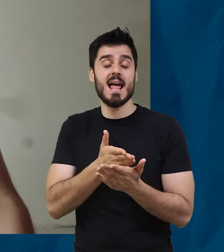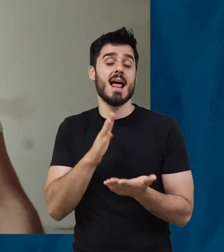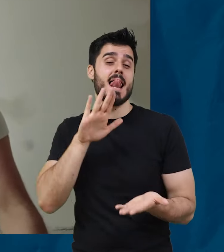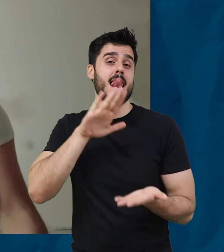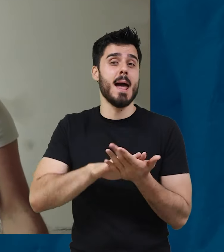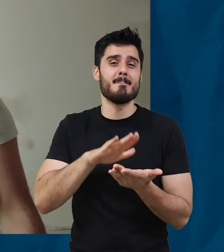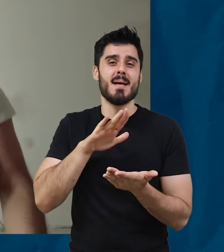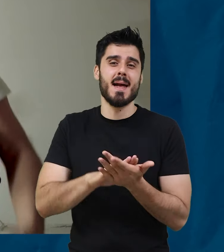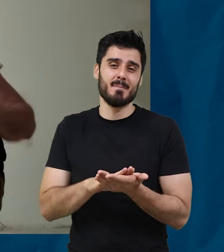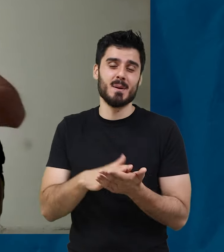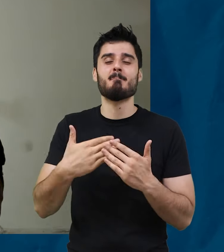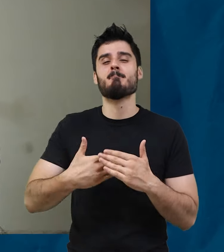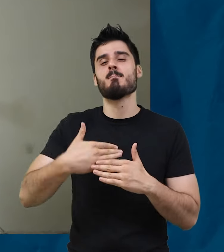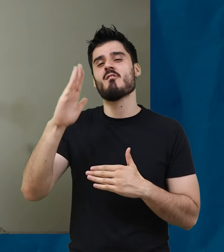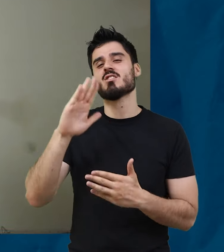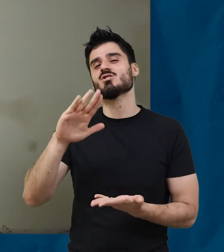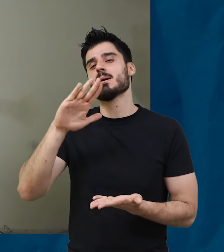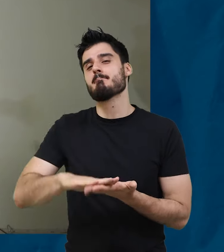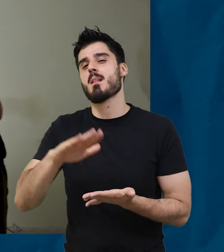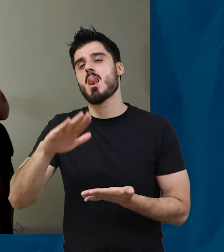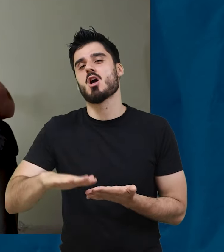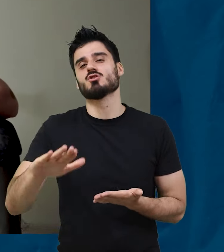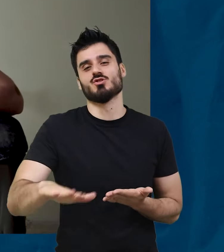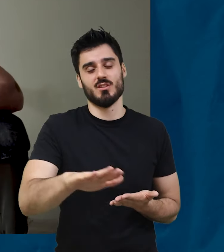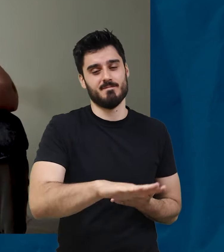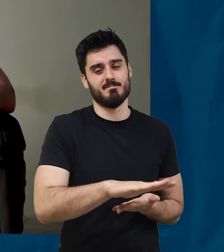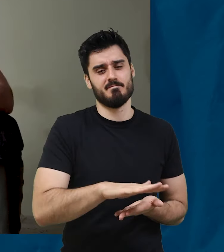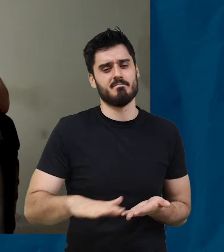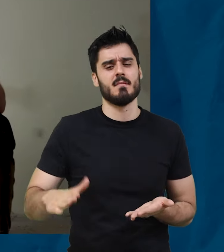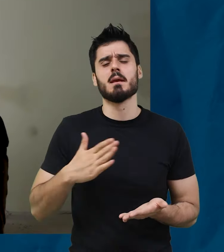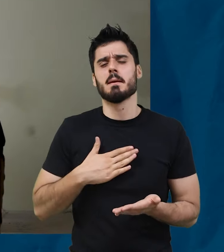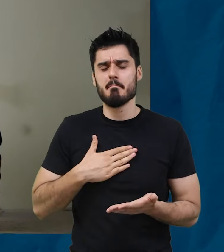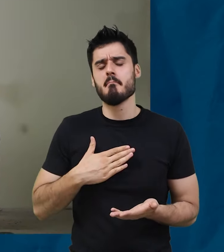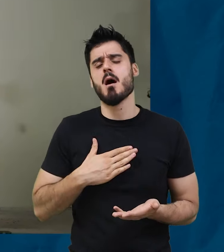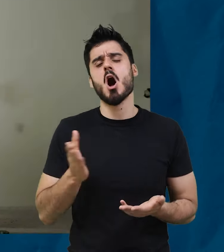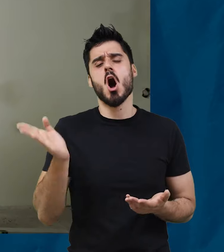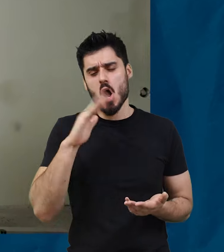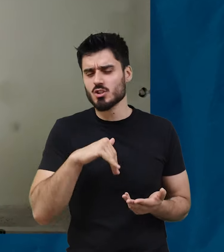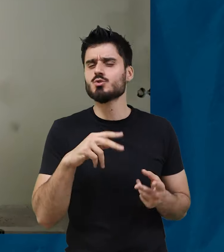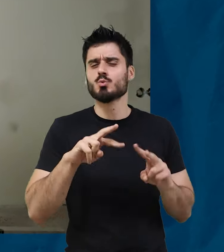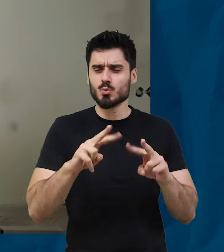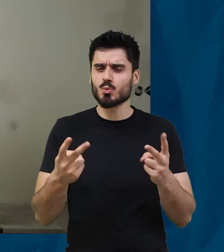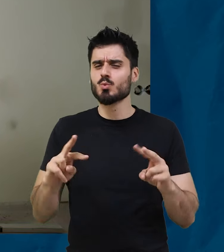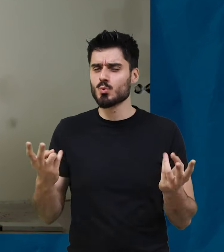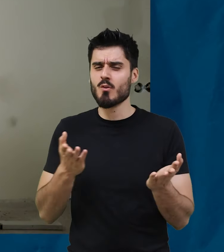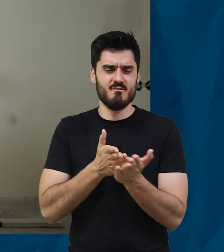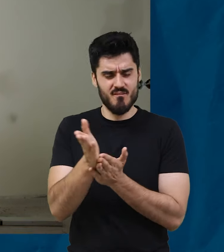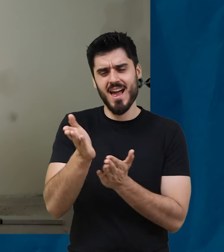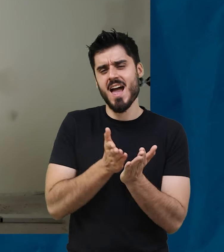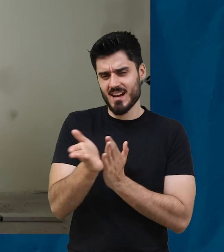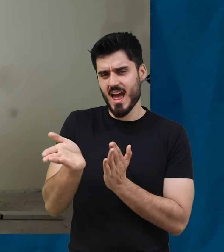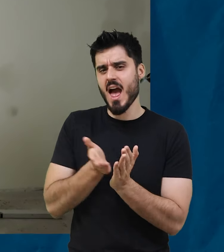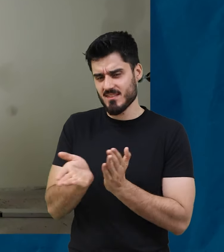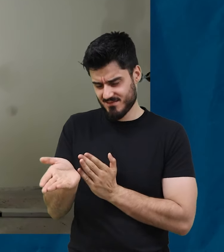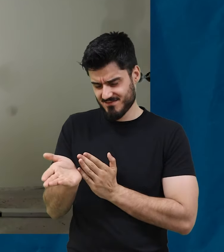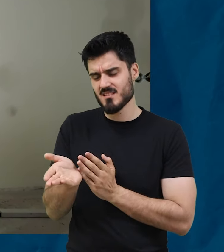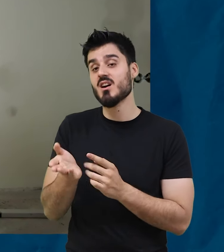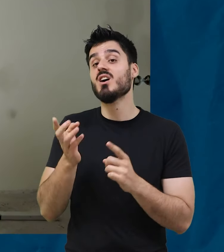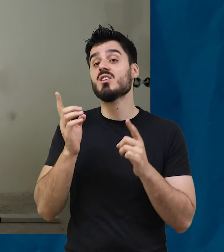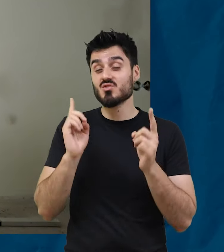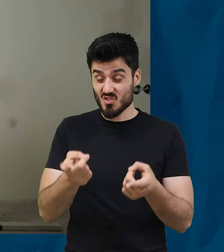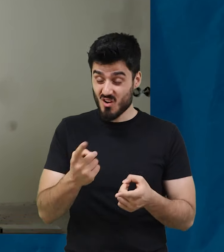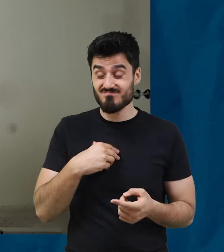Това, разбира се, увеличава разхода на плочки или така наречената фира. Разбира се, че има още доста варианти да се наредят с тези